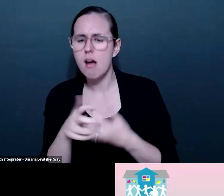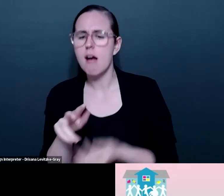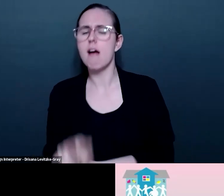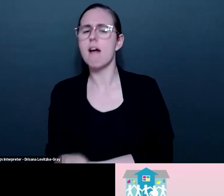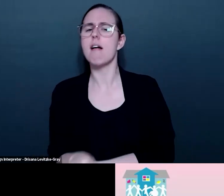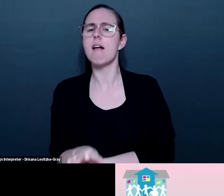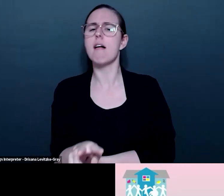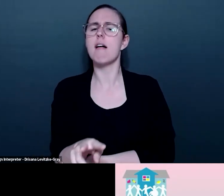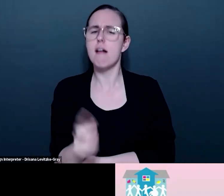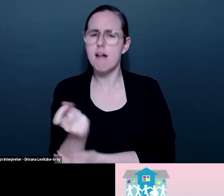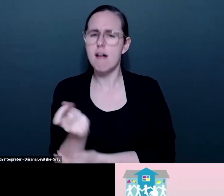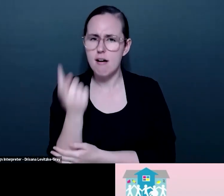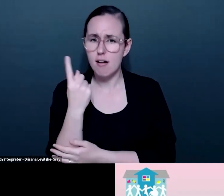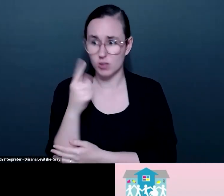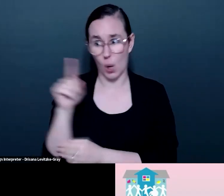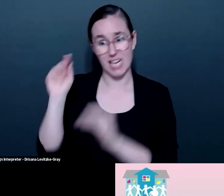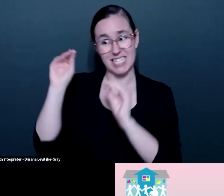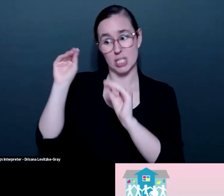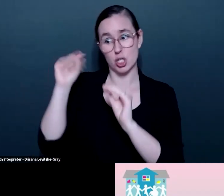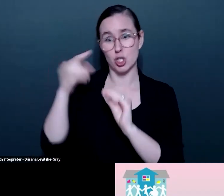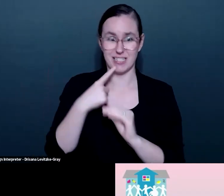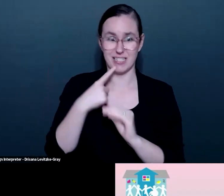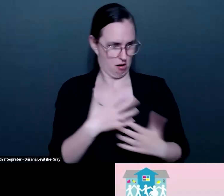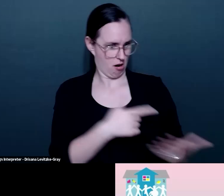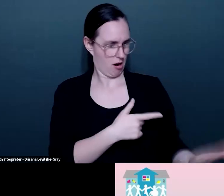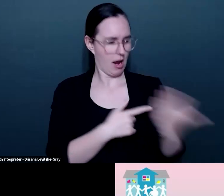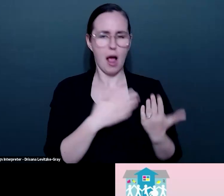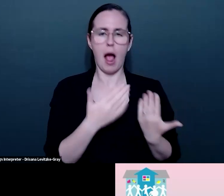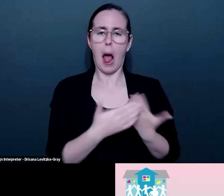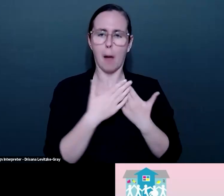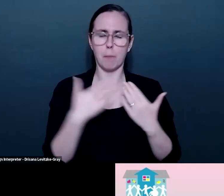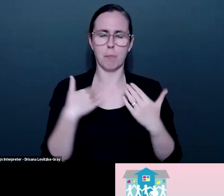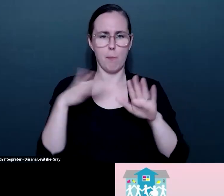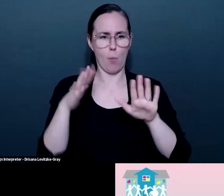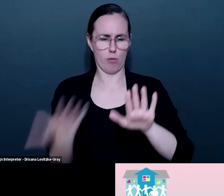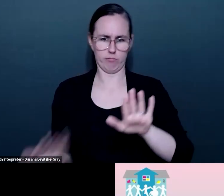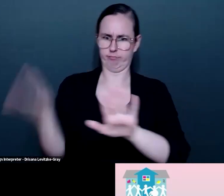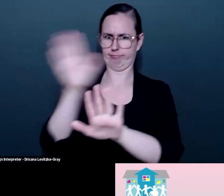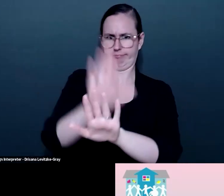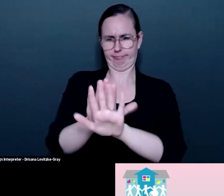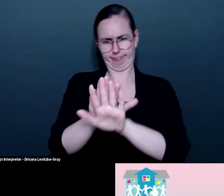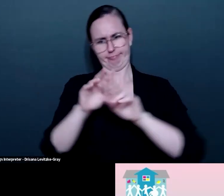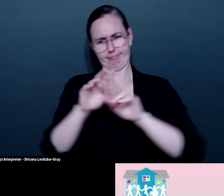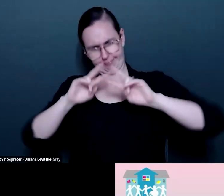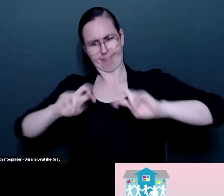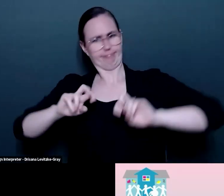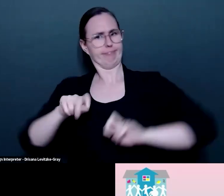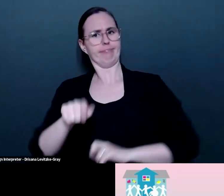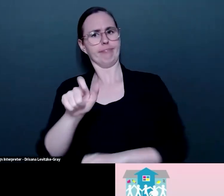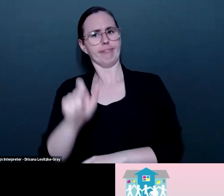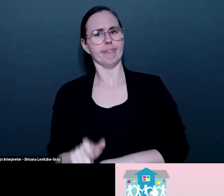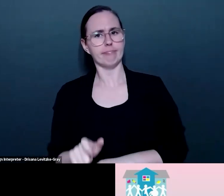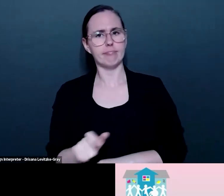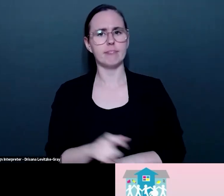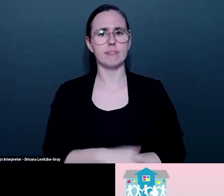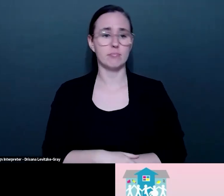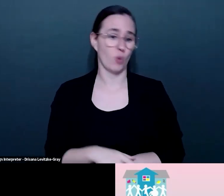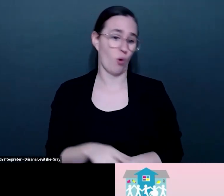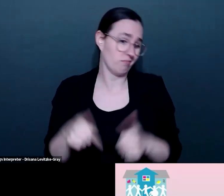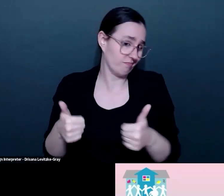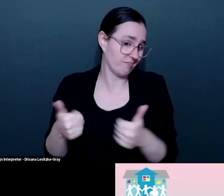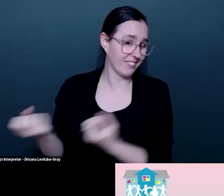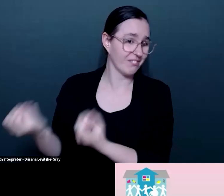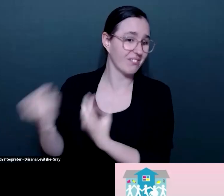les professeurs. Par exemple, il y a des professeurs qui nous disent qu'ils ont eu plusieurs évaluations. Donc,